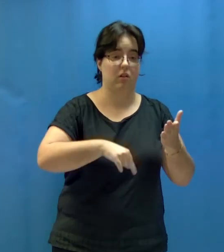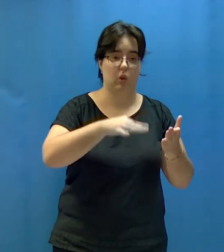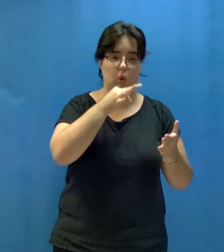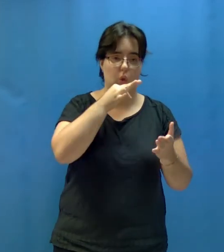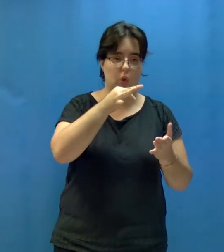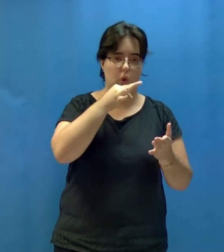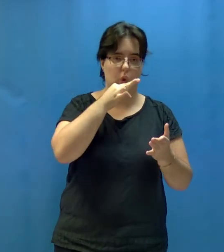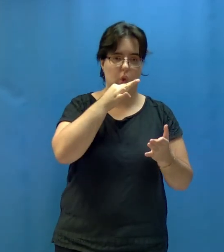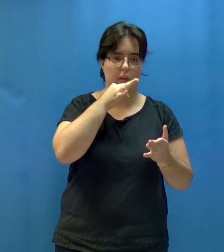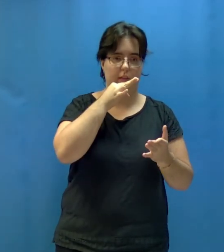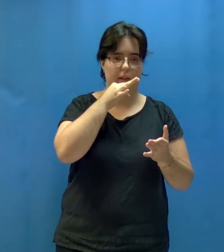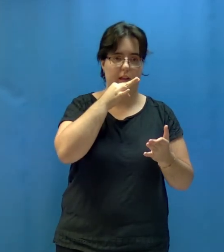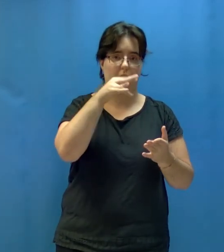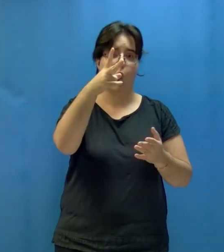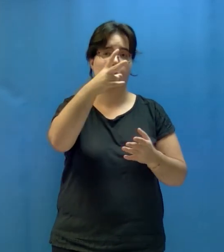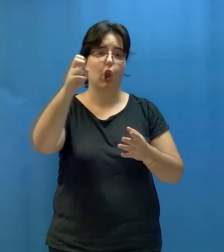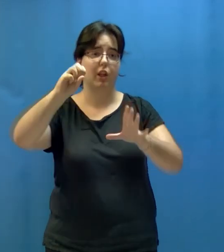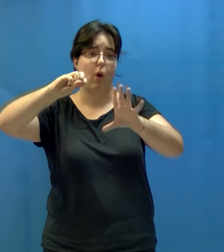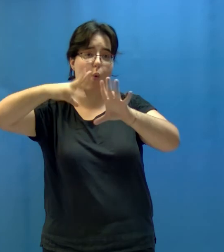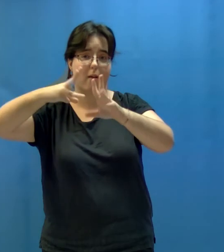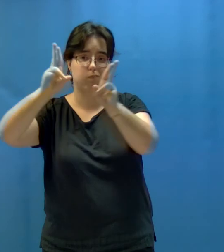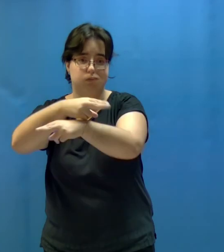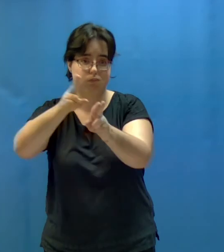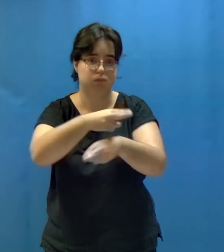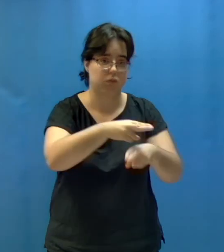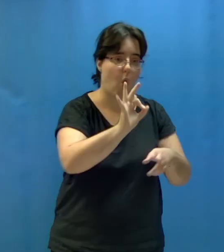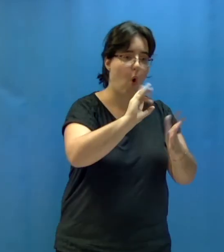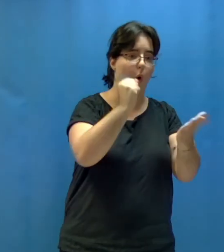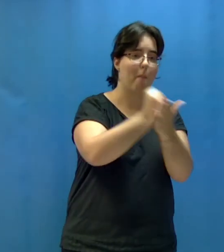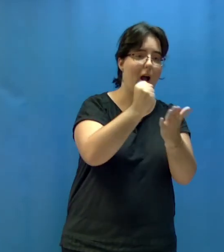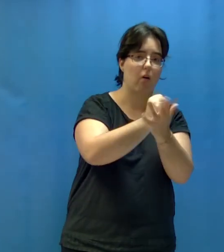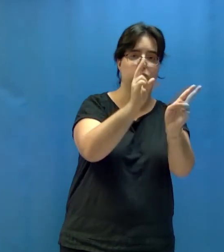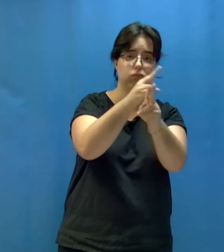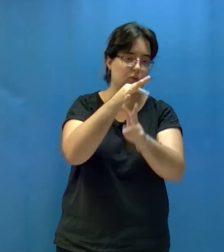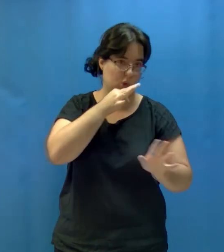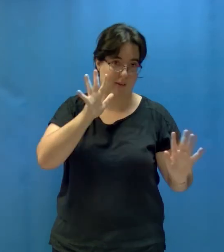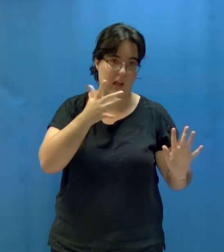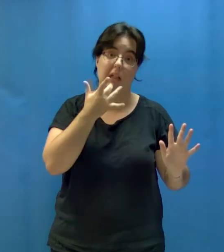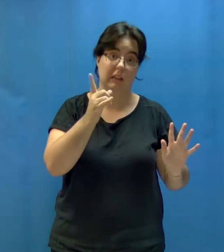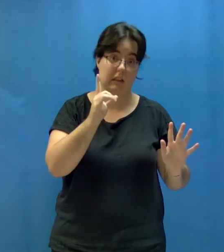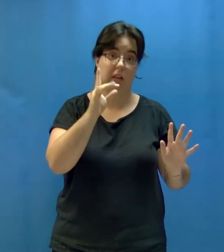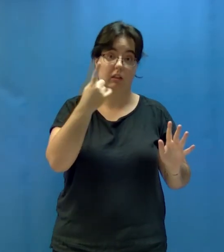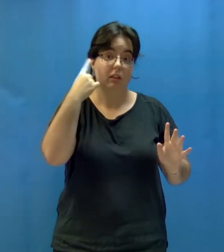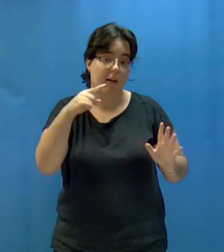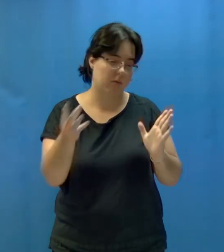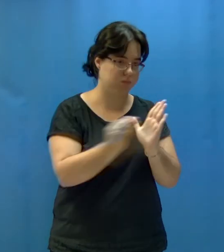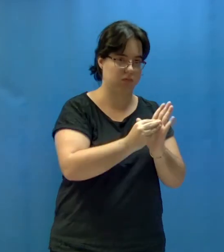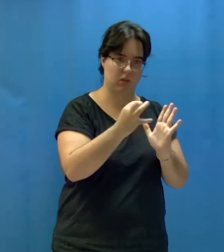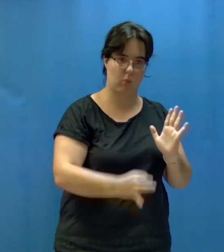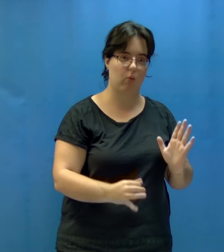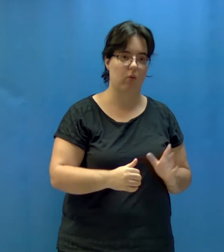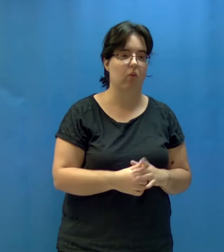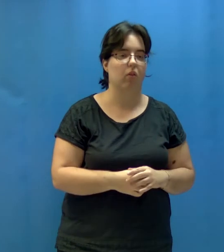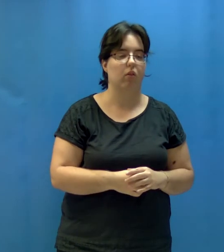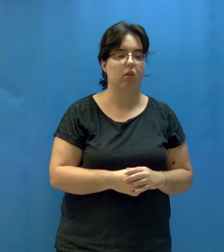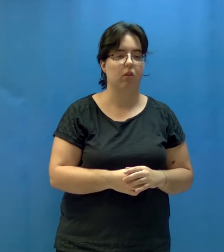quasi 200 webs ni bloquejat comptes bancaris, sinó també haguem inclòs aquesta situació. Vam dir allí que enfront